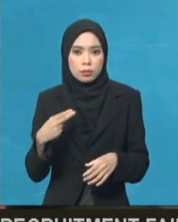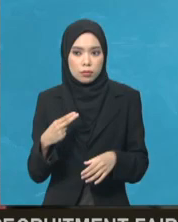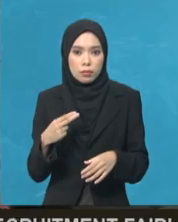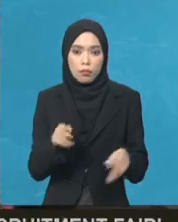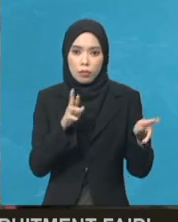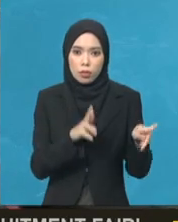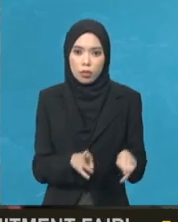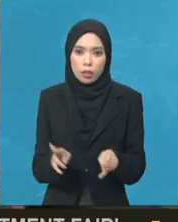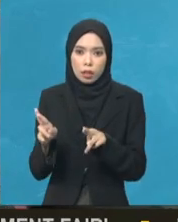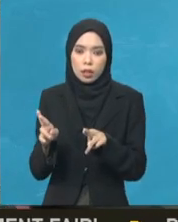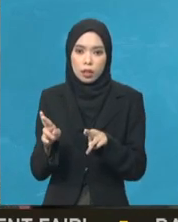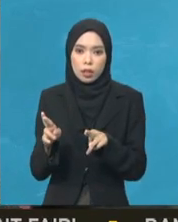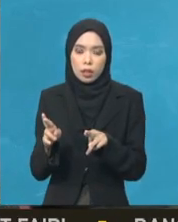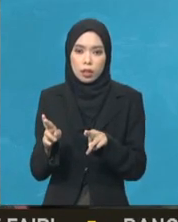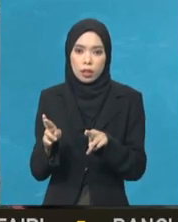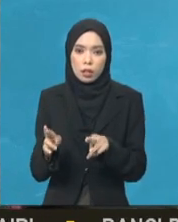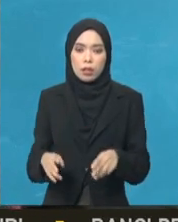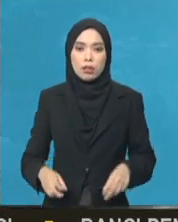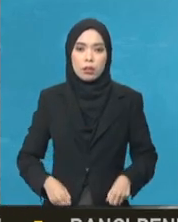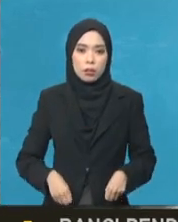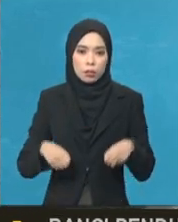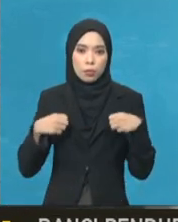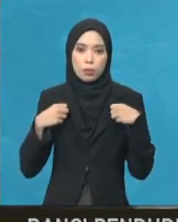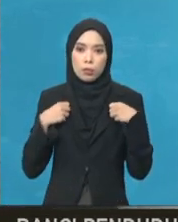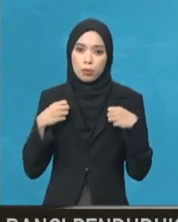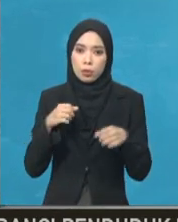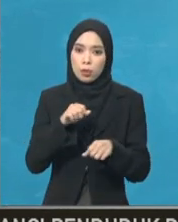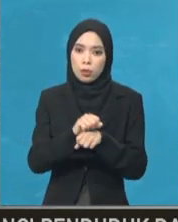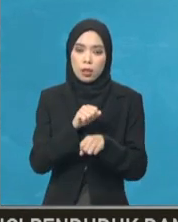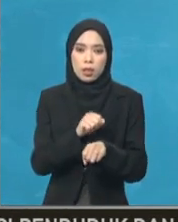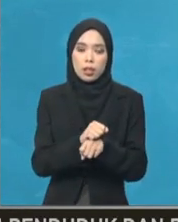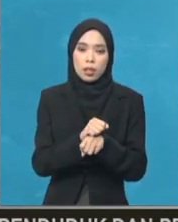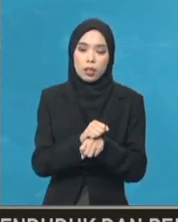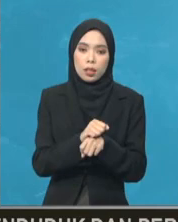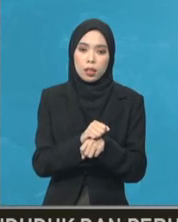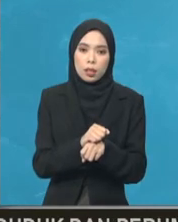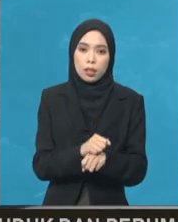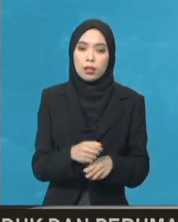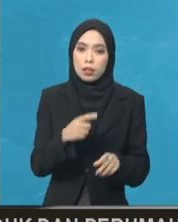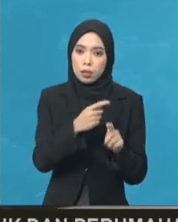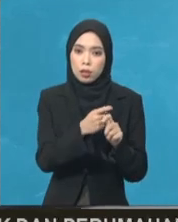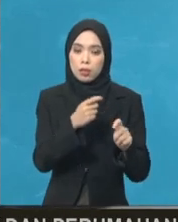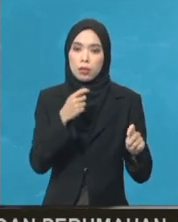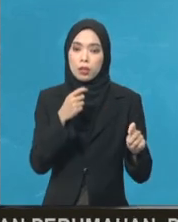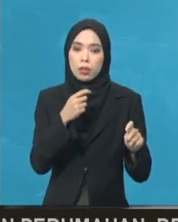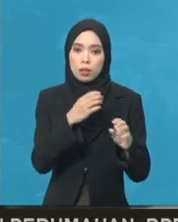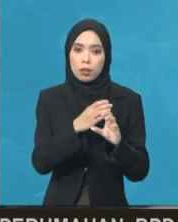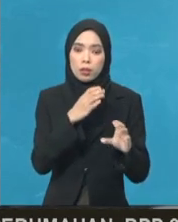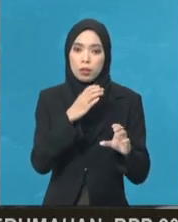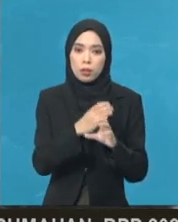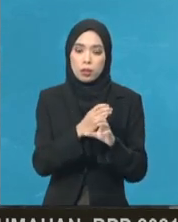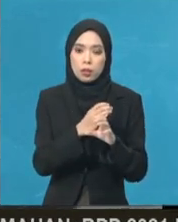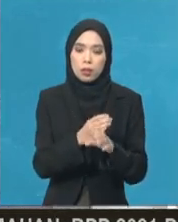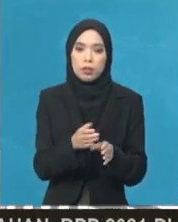petugas perubatan yang Sets Dia memberikan bantuan kecemasan pengobatan dan transportasi pesakit yang memerlukan